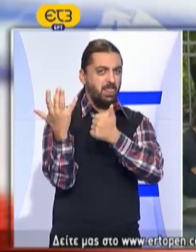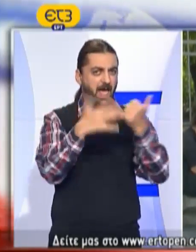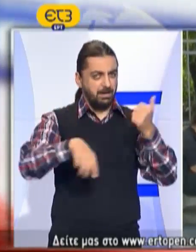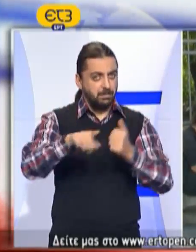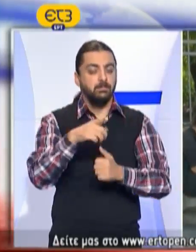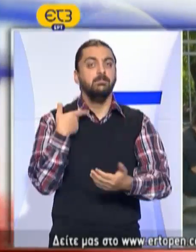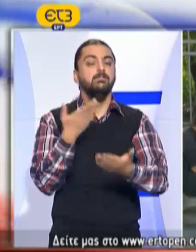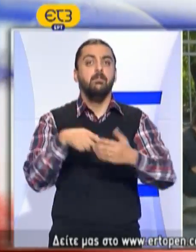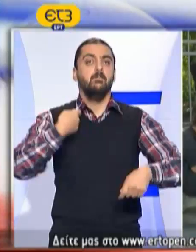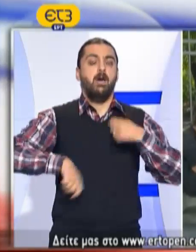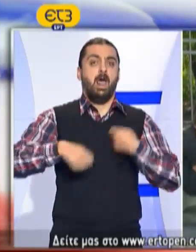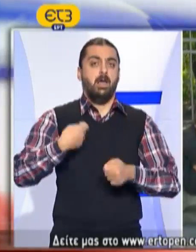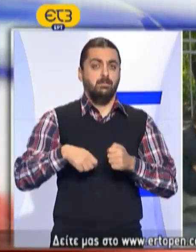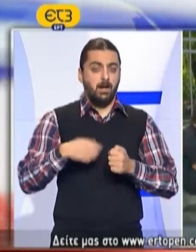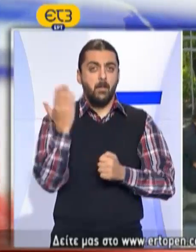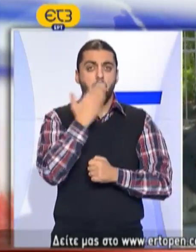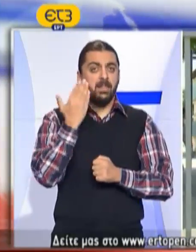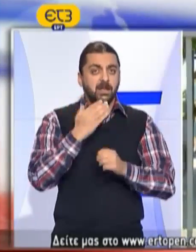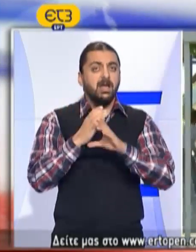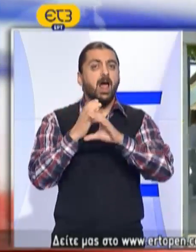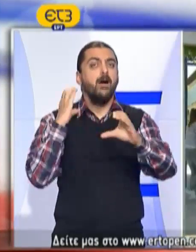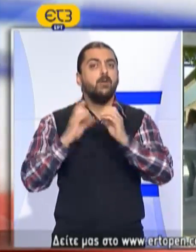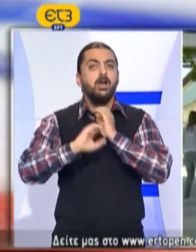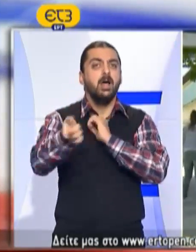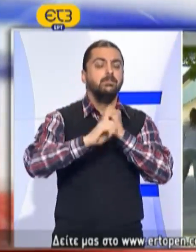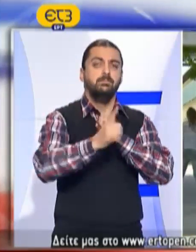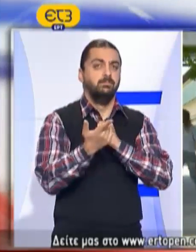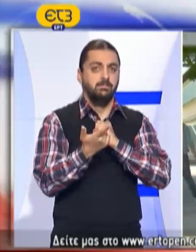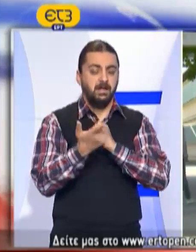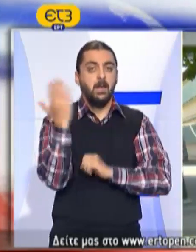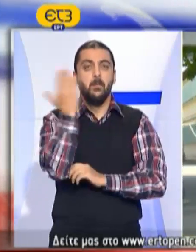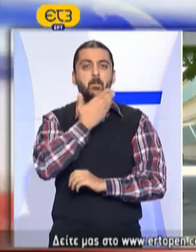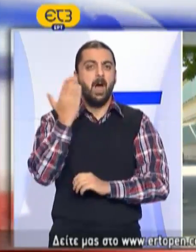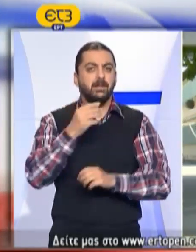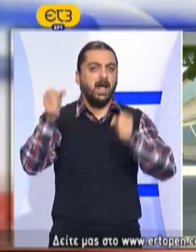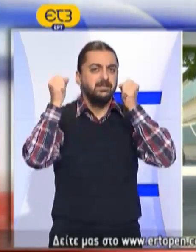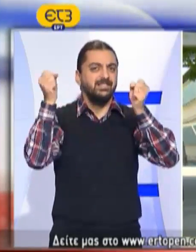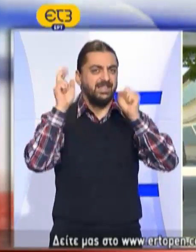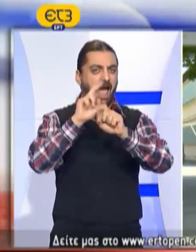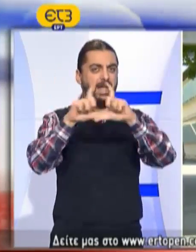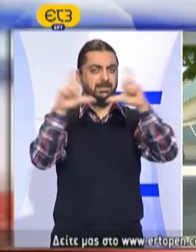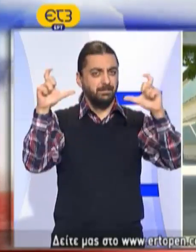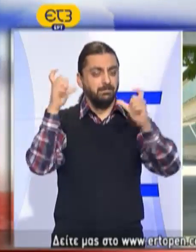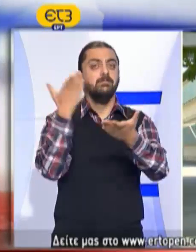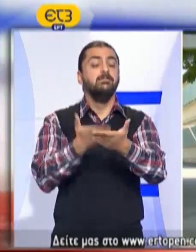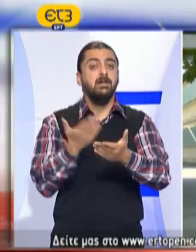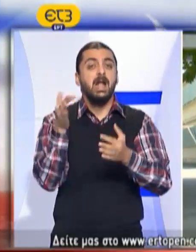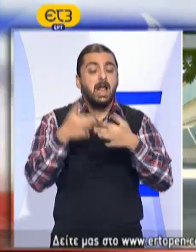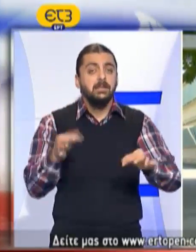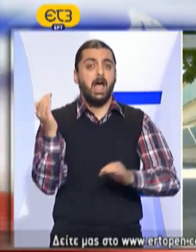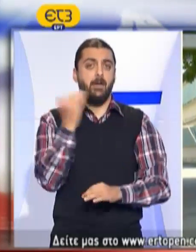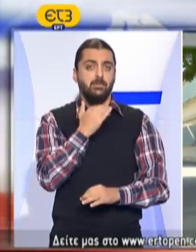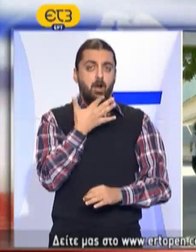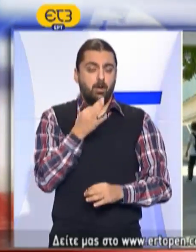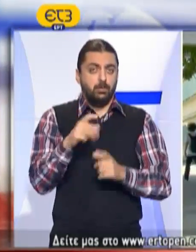της μεταφοράς των μαθητών με λεωφορεία. Με συνθήματα, πλακάτ, οι μαθητές ζητούν να βρεθεί άμεσα λύση, καθώς η σχολική χρονιά βρίσκεται